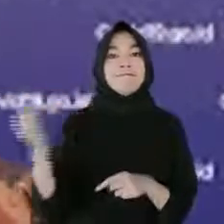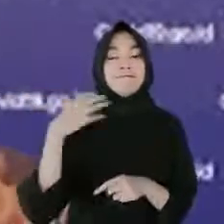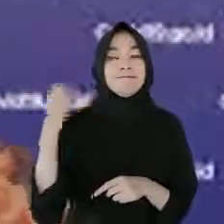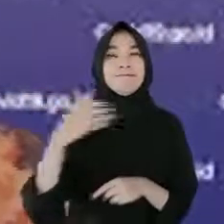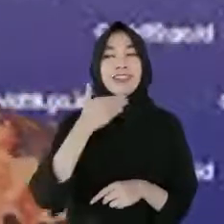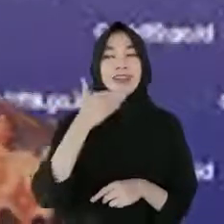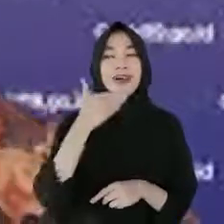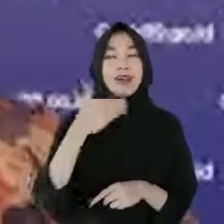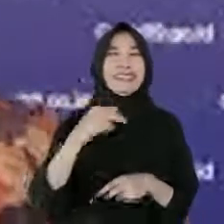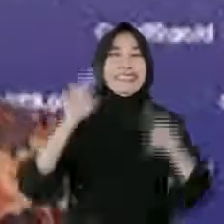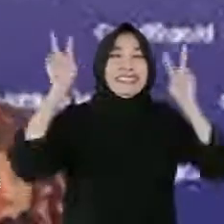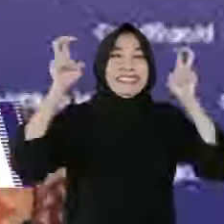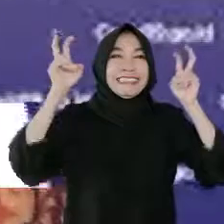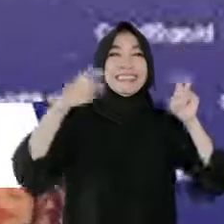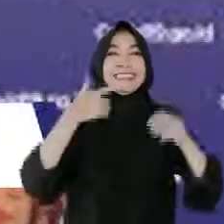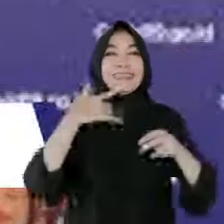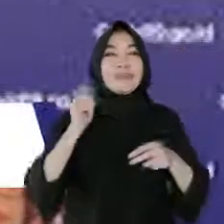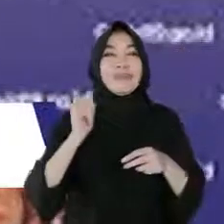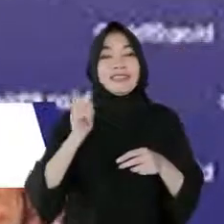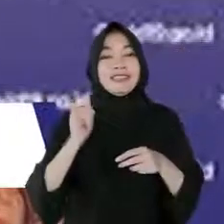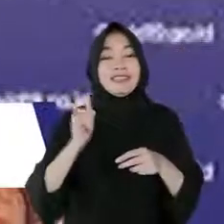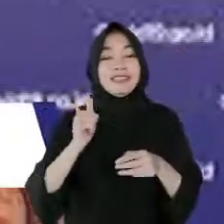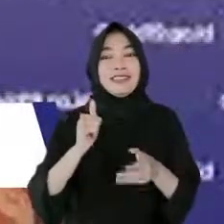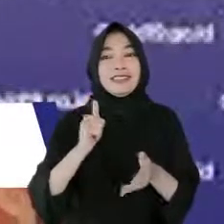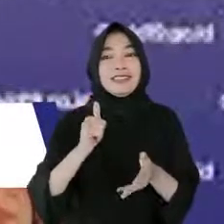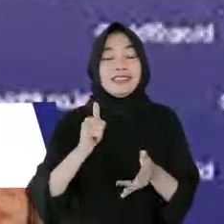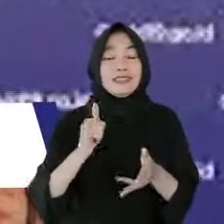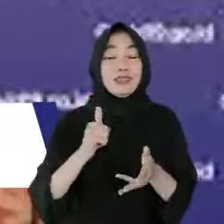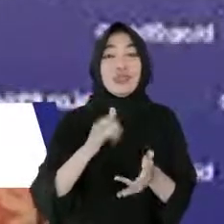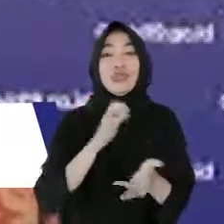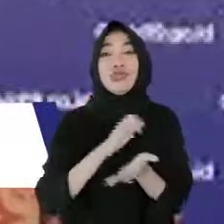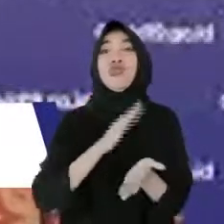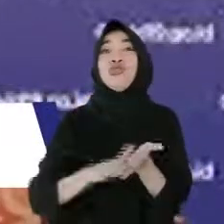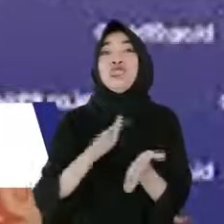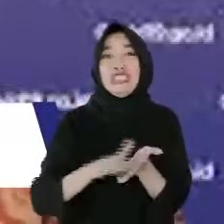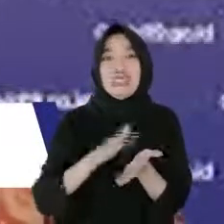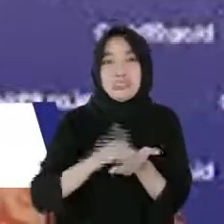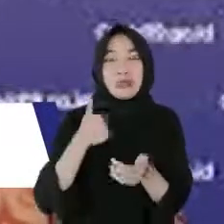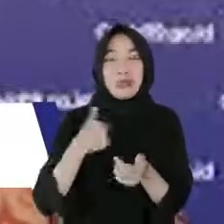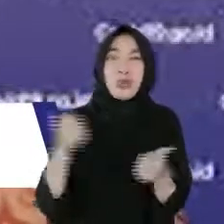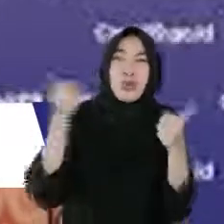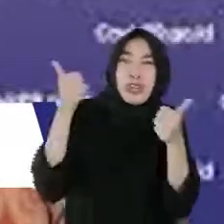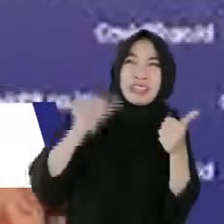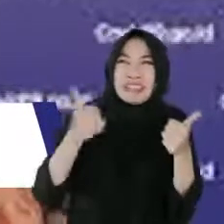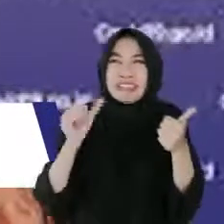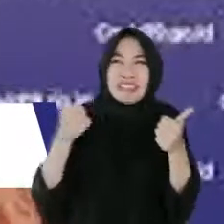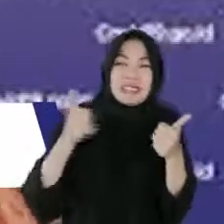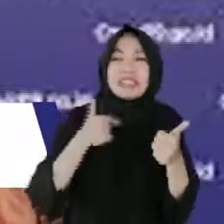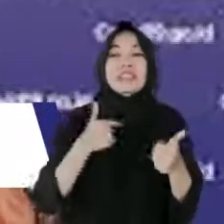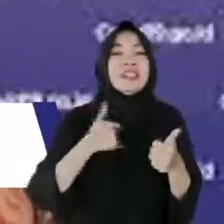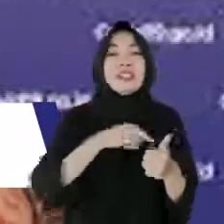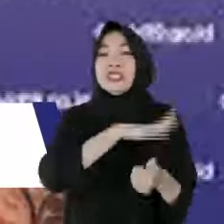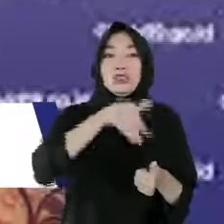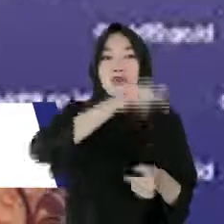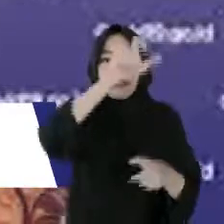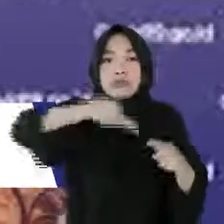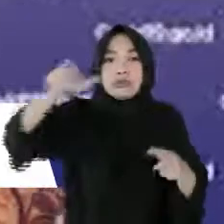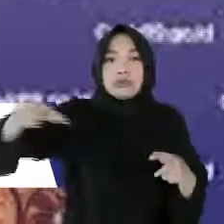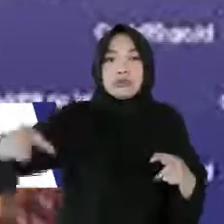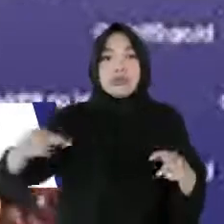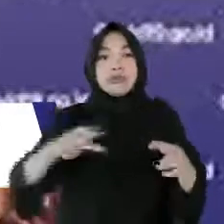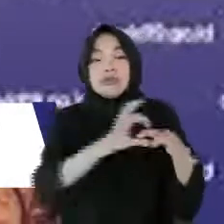adalah taruhan besar buat kita semua di seluruh aspek dan sebenarnya keterlibatan dari semua pihak ini menjadi